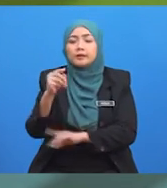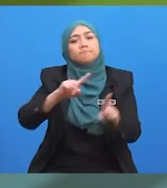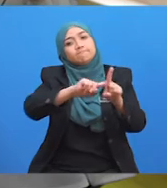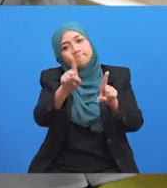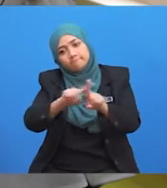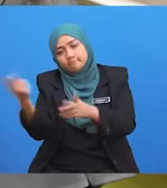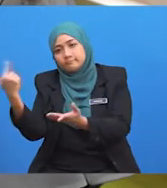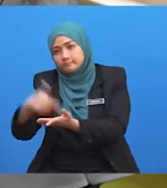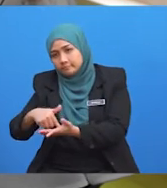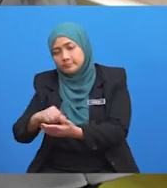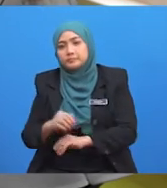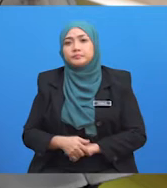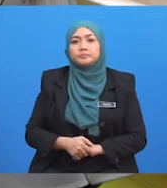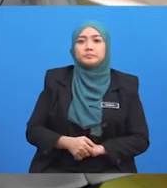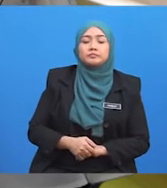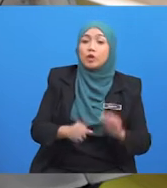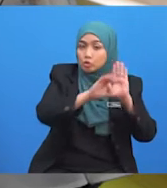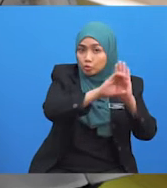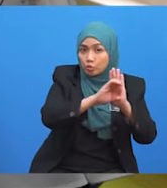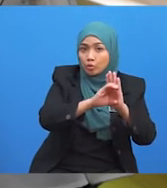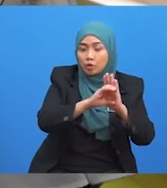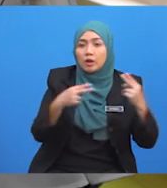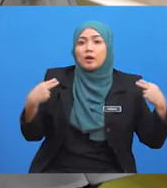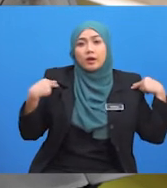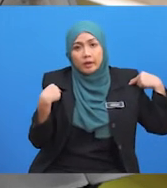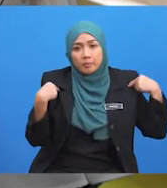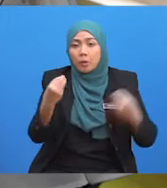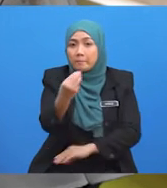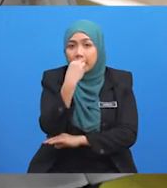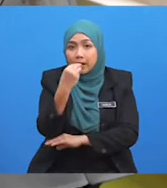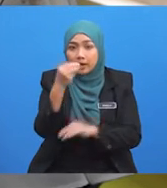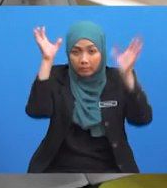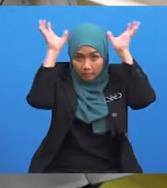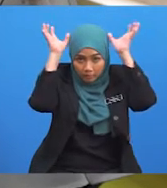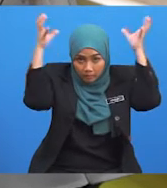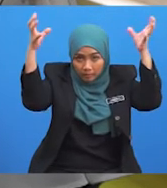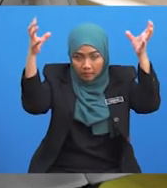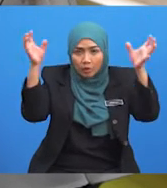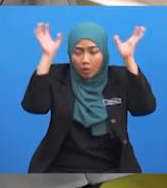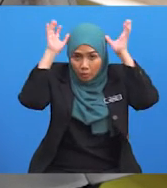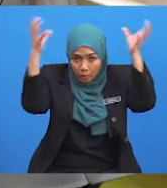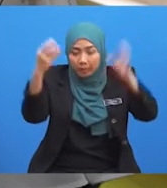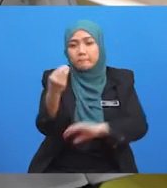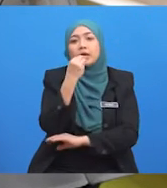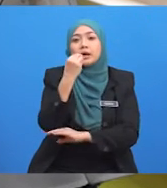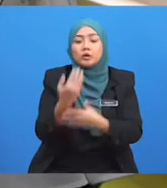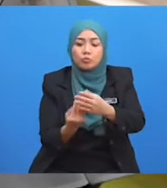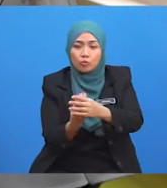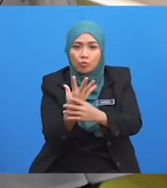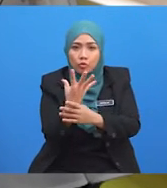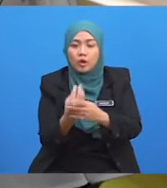sebagainya. Contohnya, harimau makan rusa, rusa makan rumput, rumput perlukan